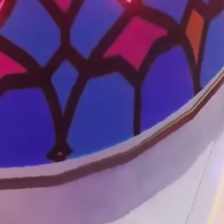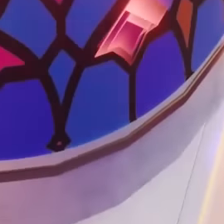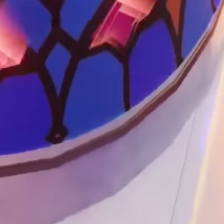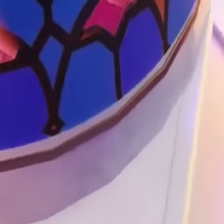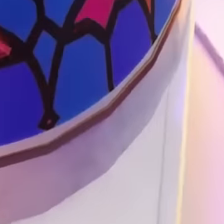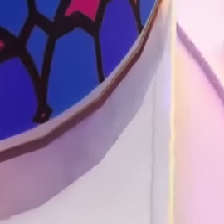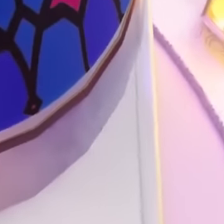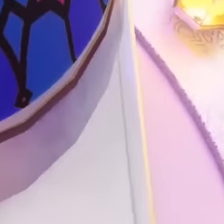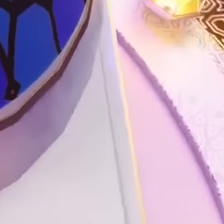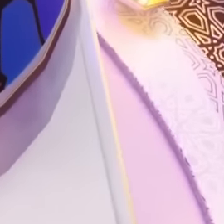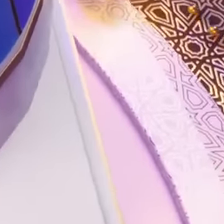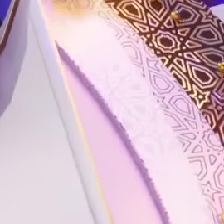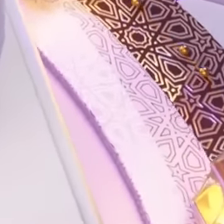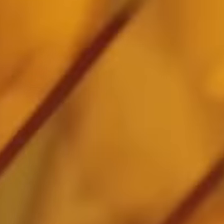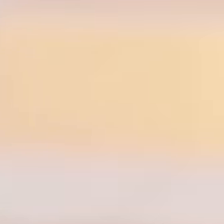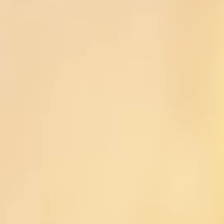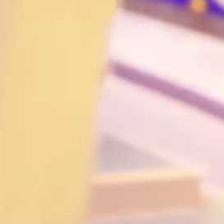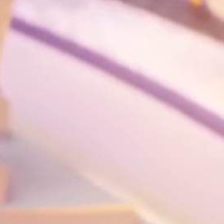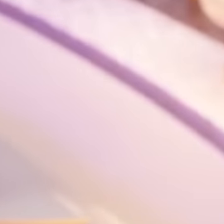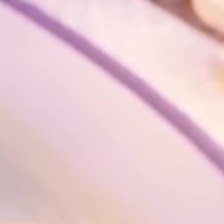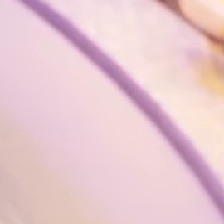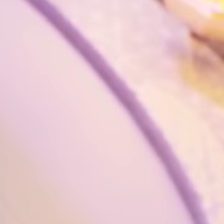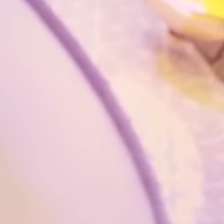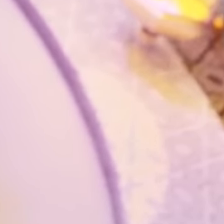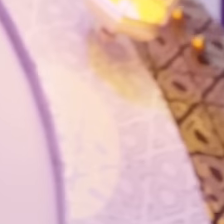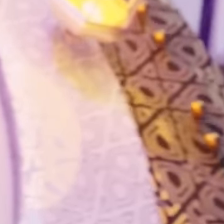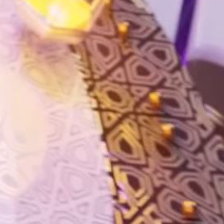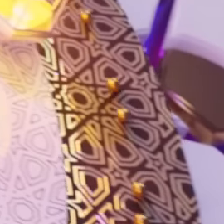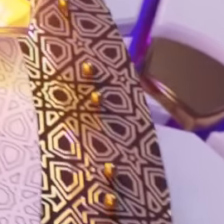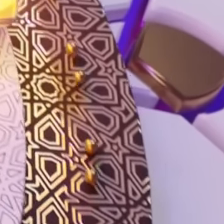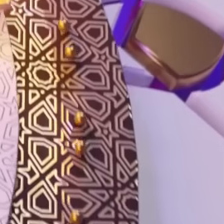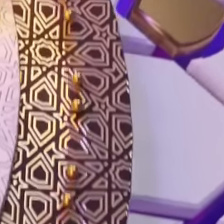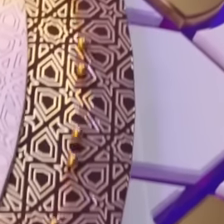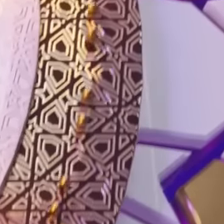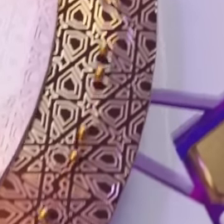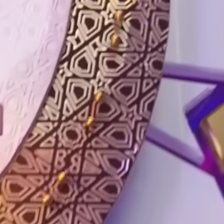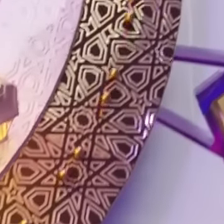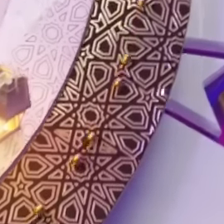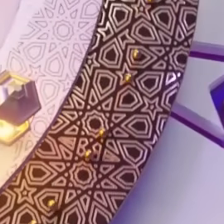ya rabbal alamin.